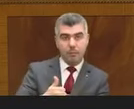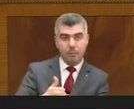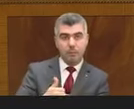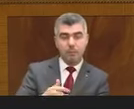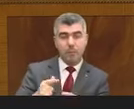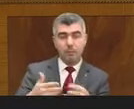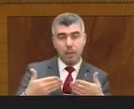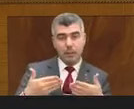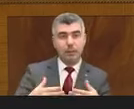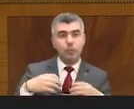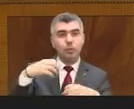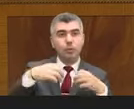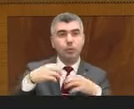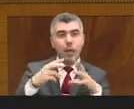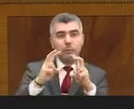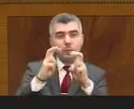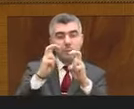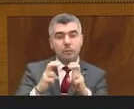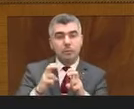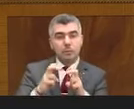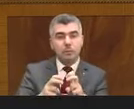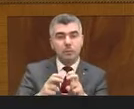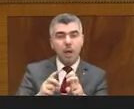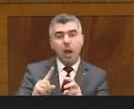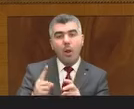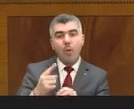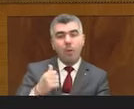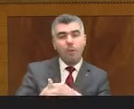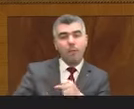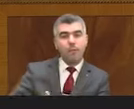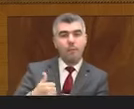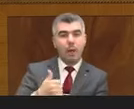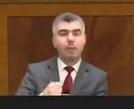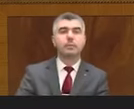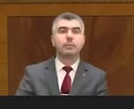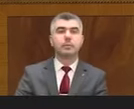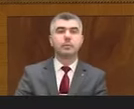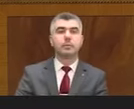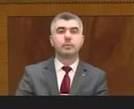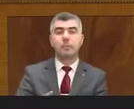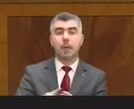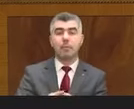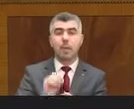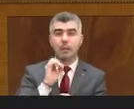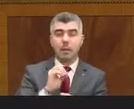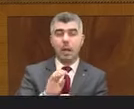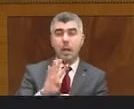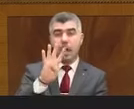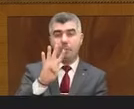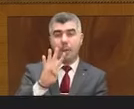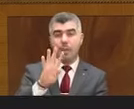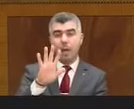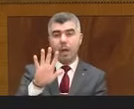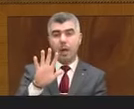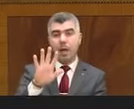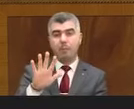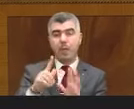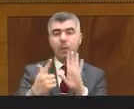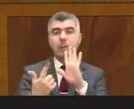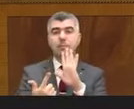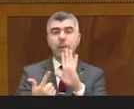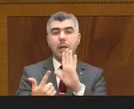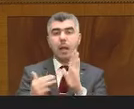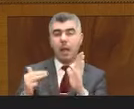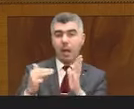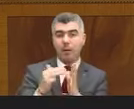بهذا الجفاف ديال أول سنة اللي أثر على الزرع. الزراعات العلفية 471 ألف